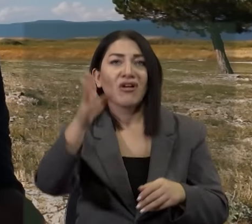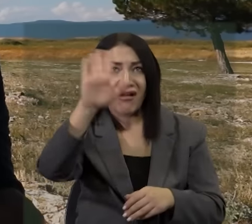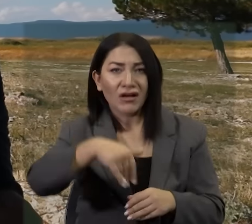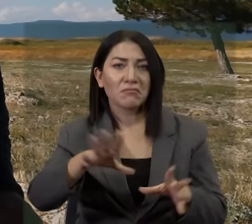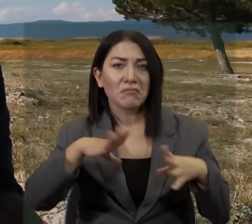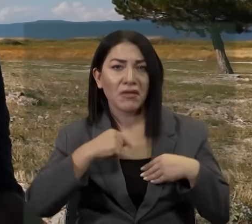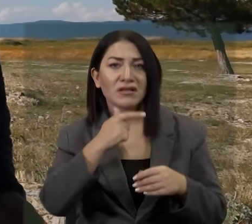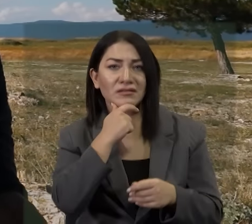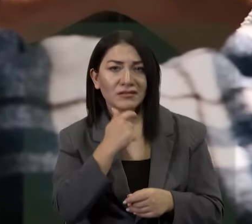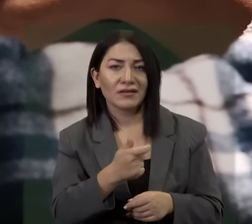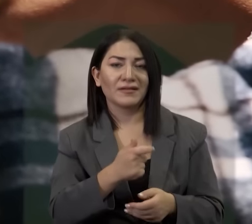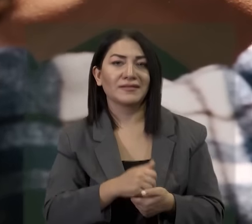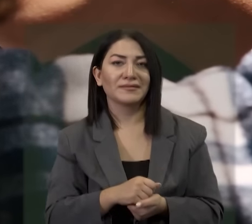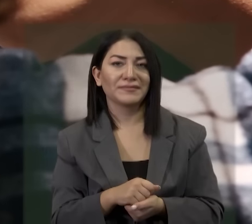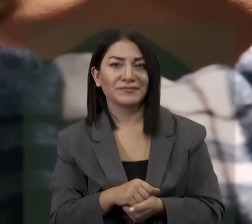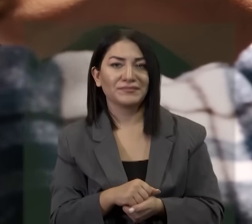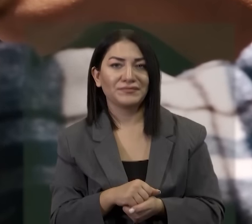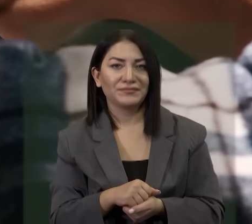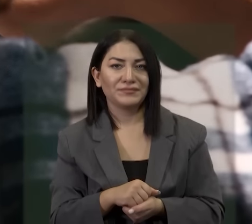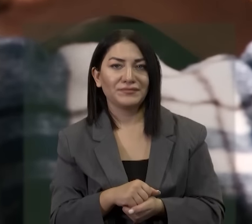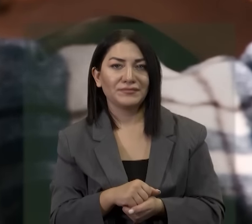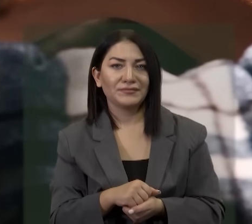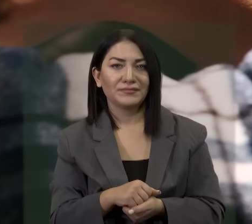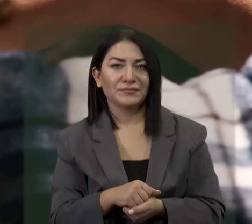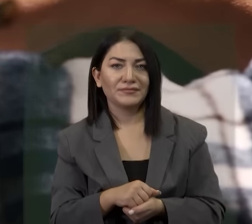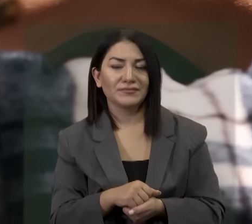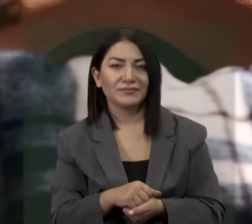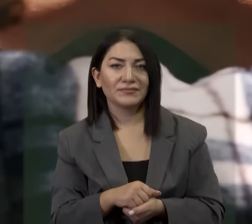տուր։ Ինչի միասին նայենք, էլի։